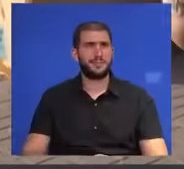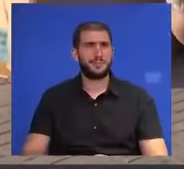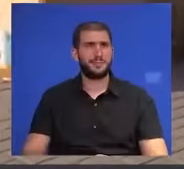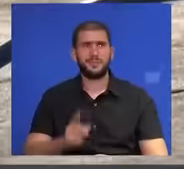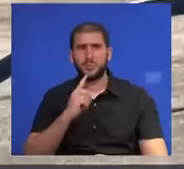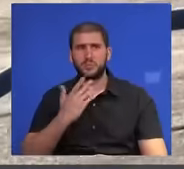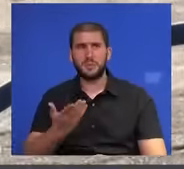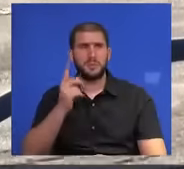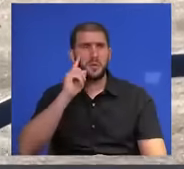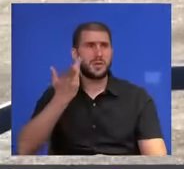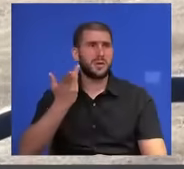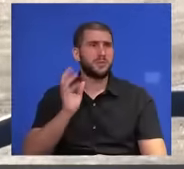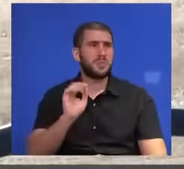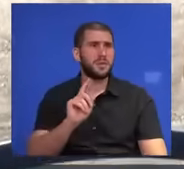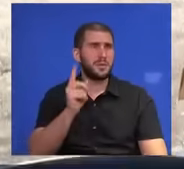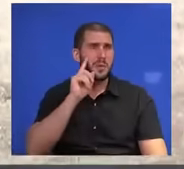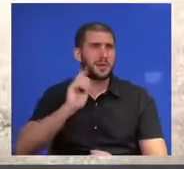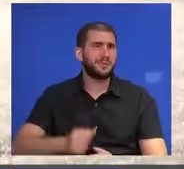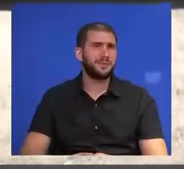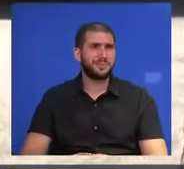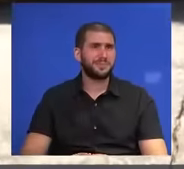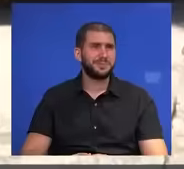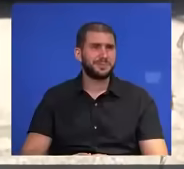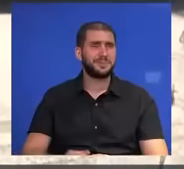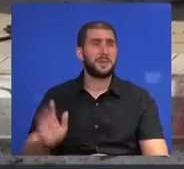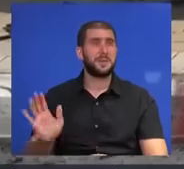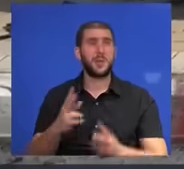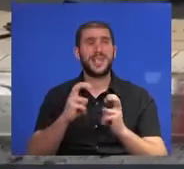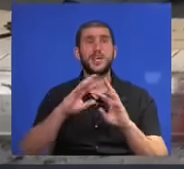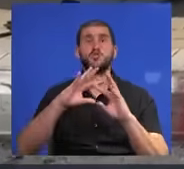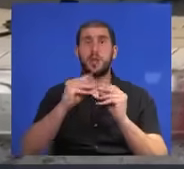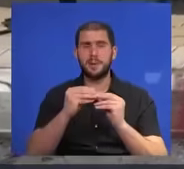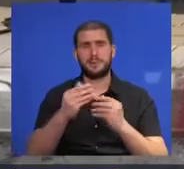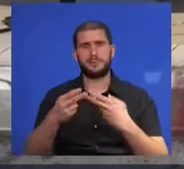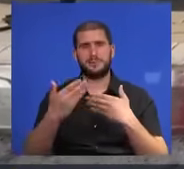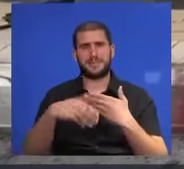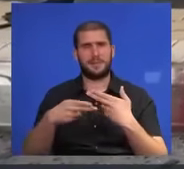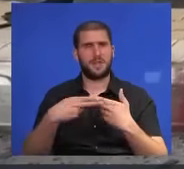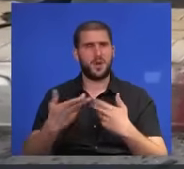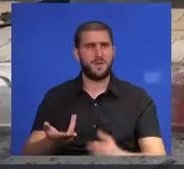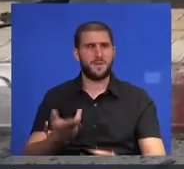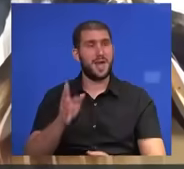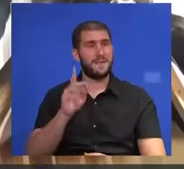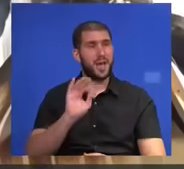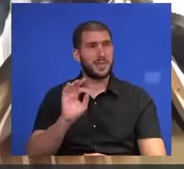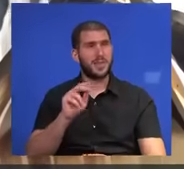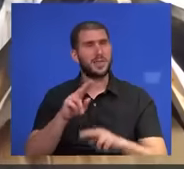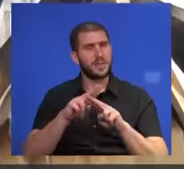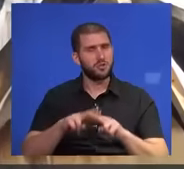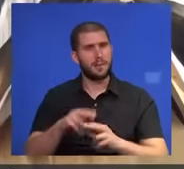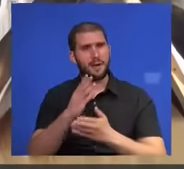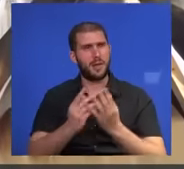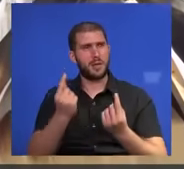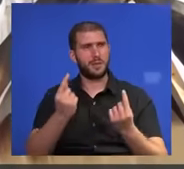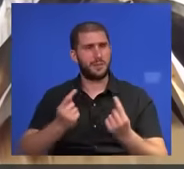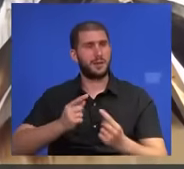מי? פינוי של עיר שלמה הסתיים בקרוב. למרות זאת לא מעט יישארו. כאלה שלא